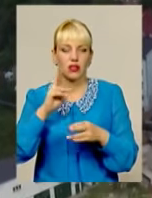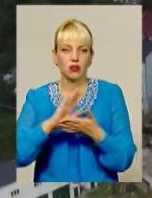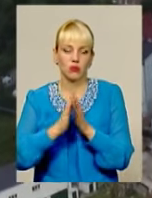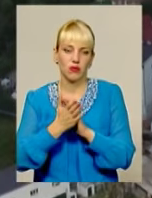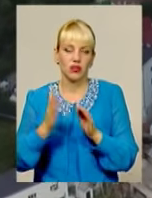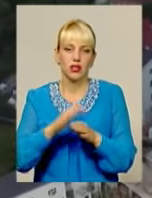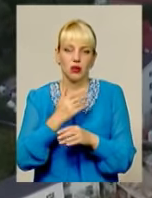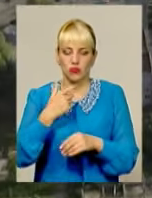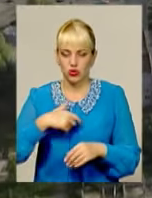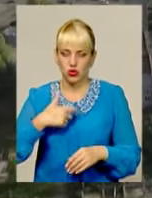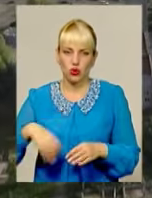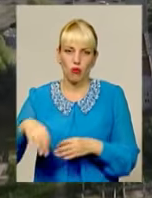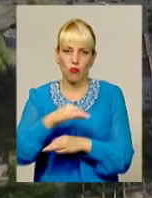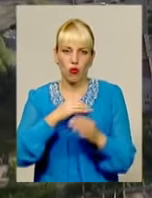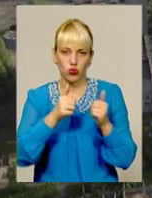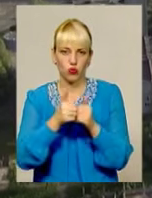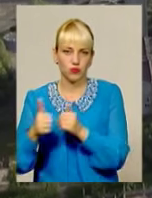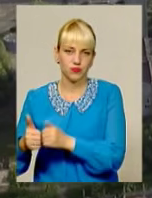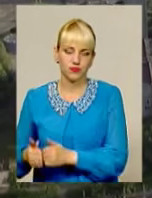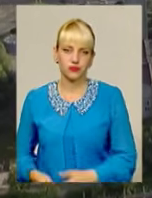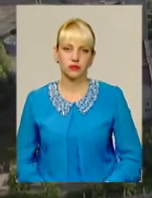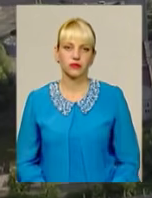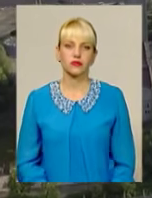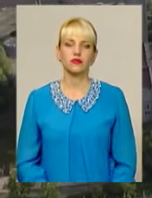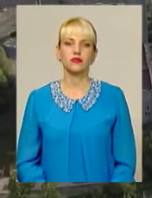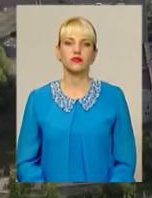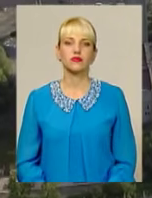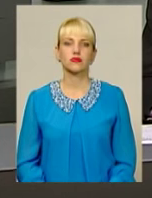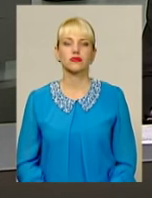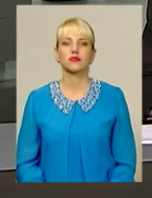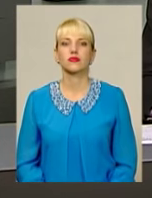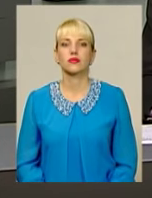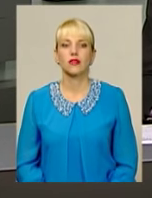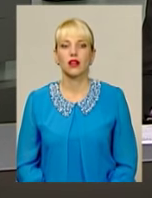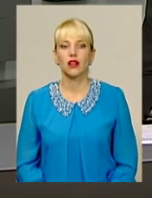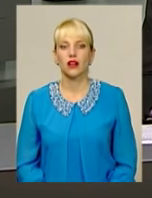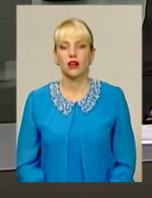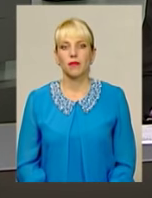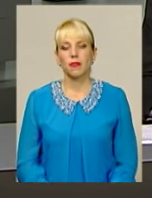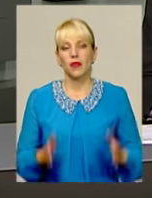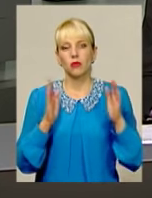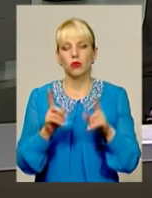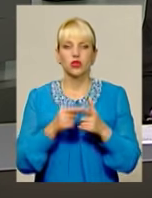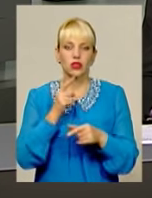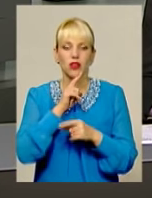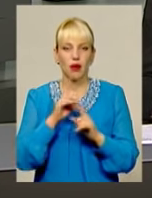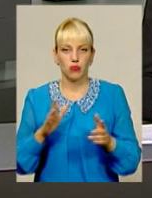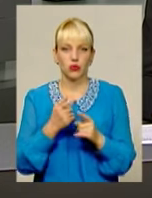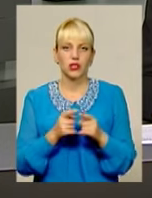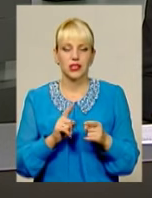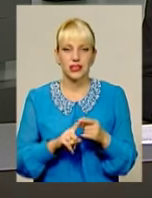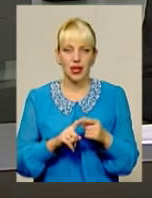чергу, між собою. Вікторія Паламар, Віктор Кривий для інформаційного випуску. «Бути чи не бути» – це